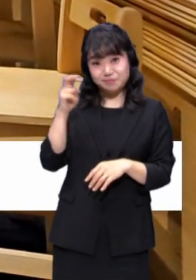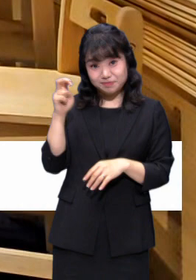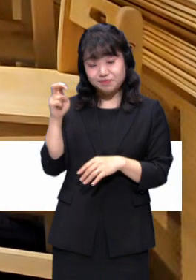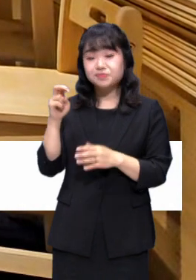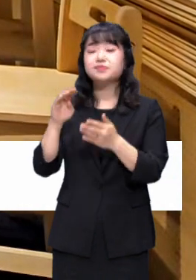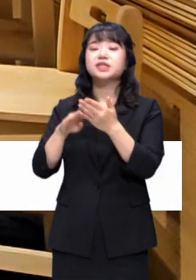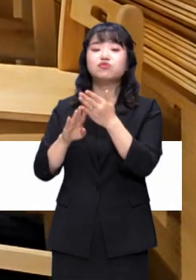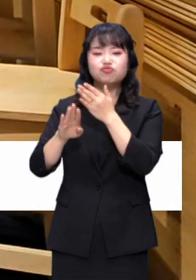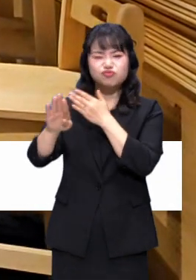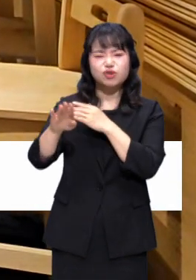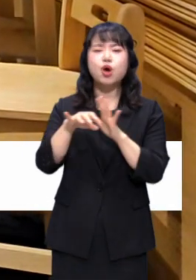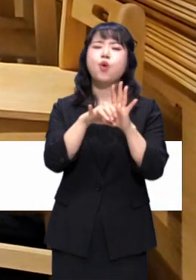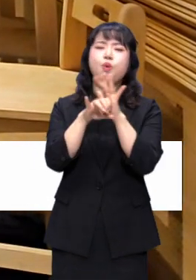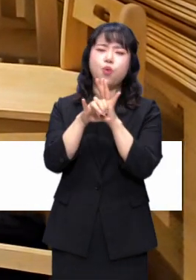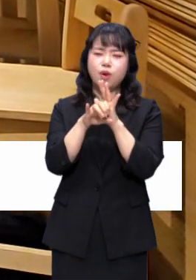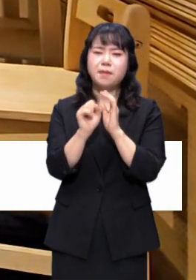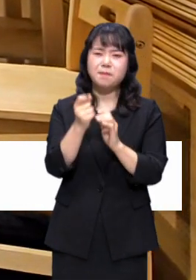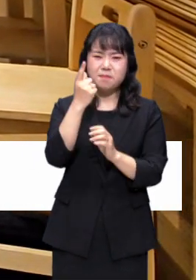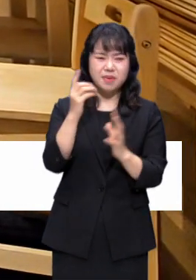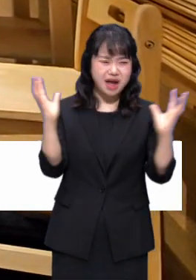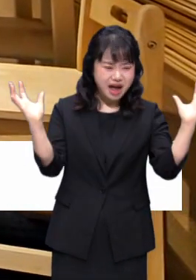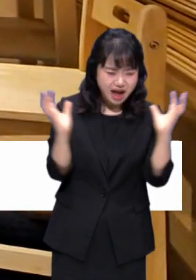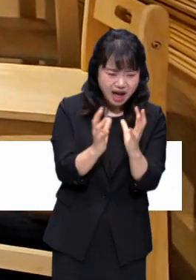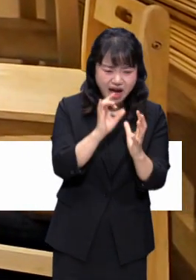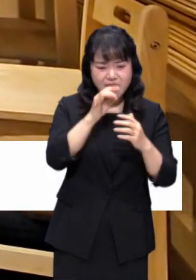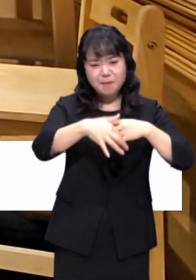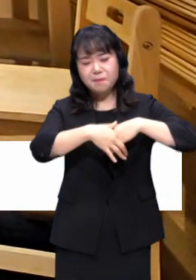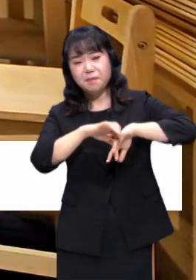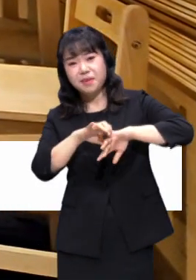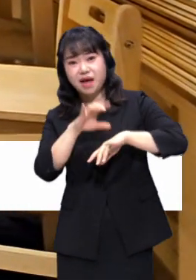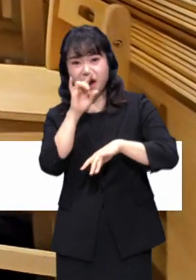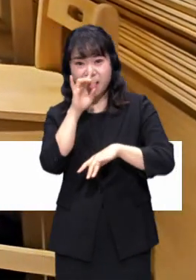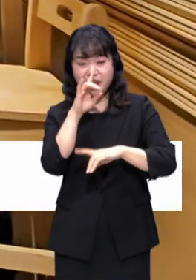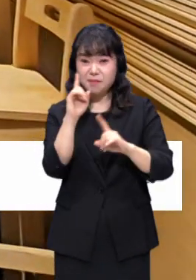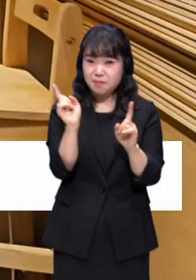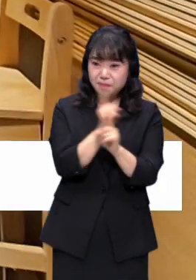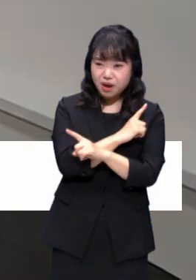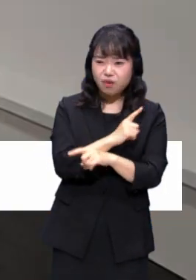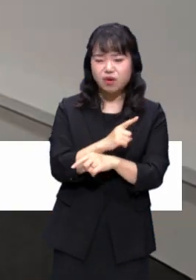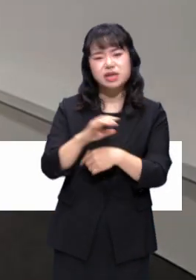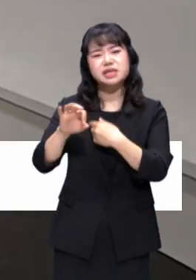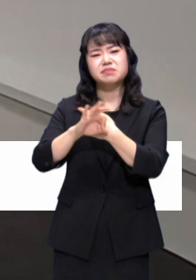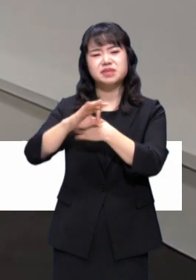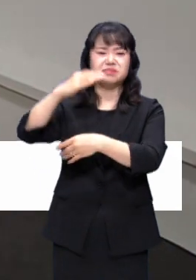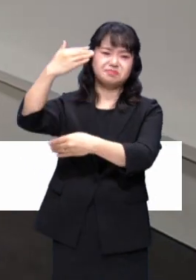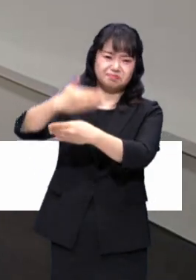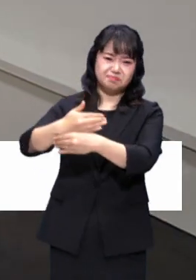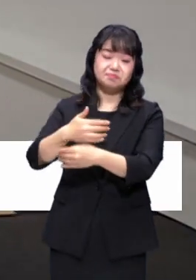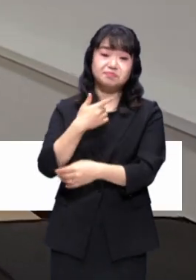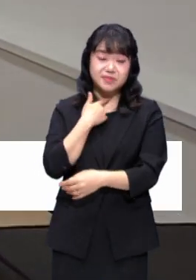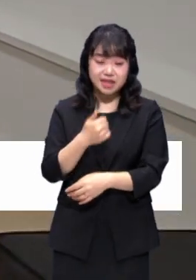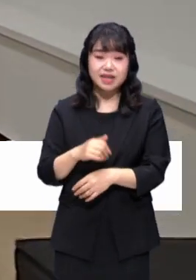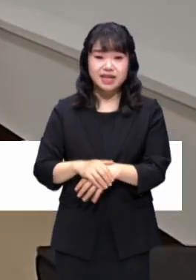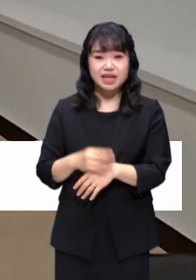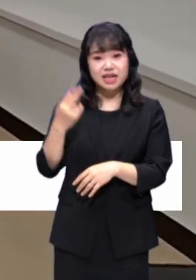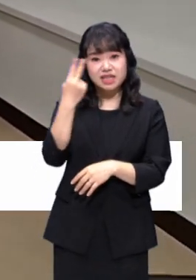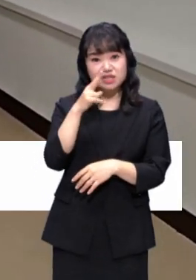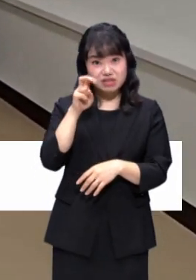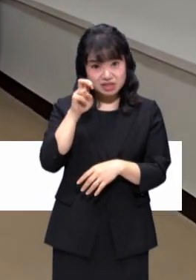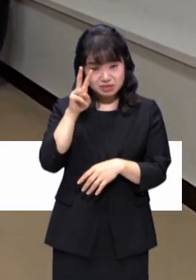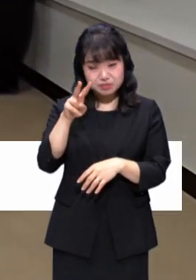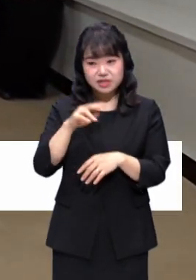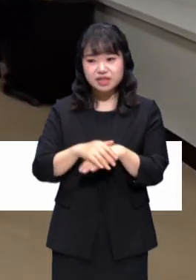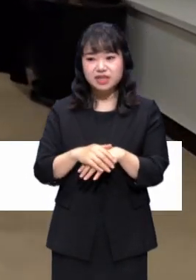이후로 코로나로 대면 활동을 할 수 없게 되면서 사실상 휴업 상태로 있었는데요.